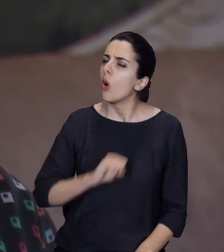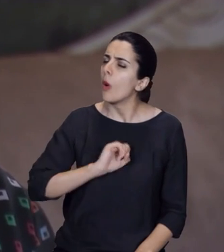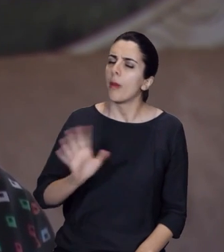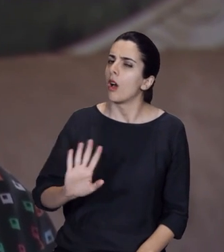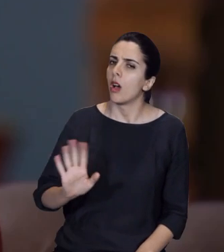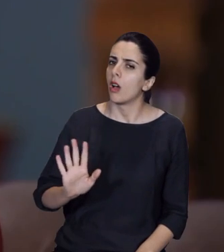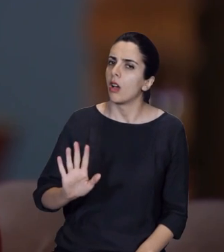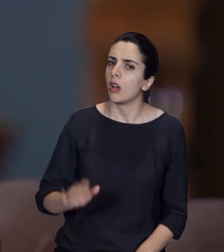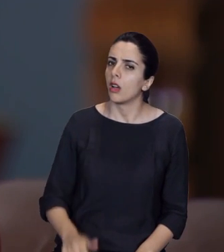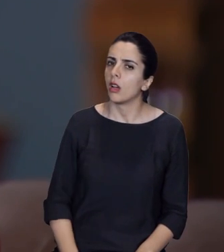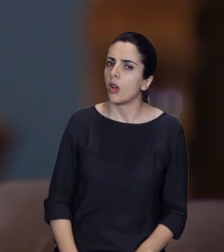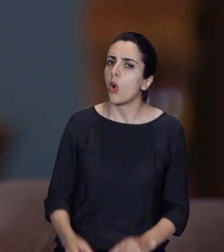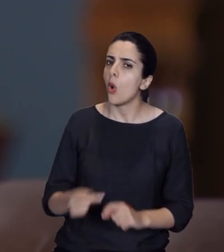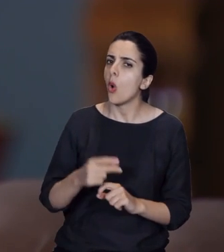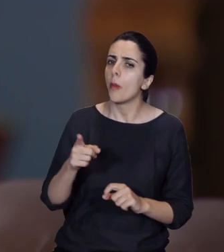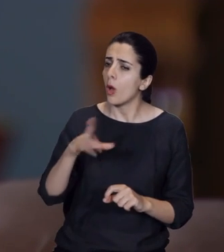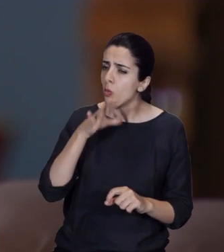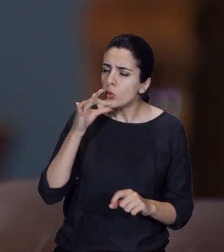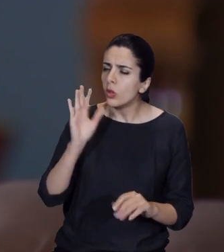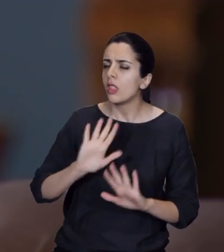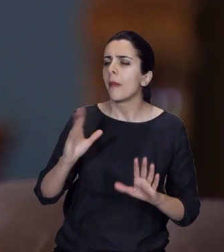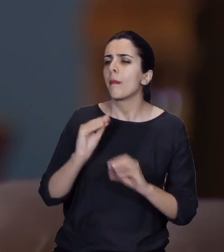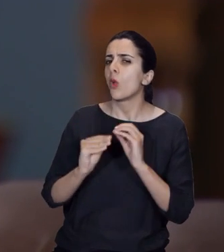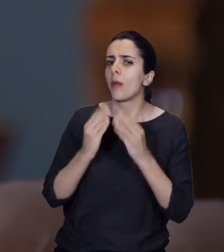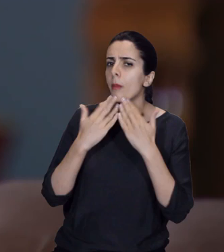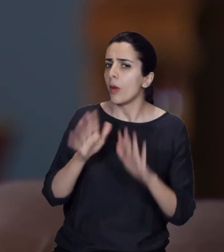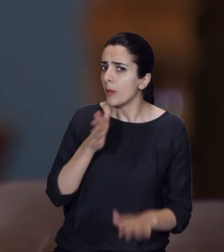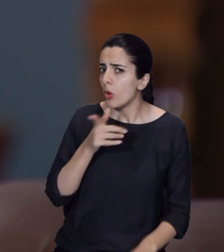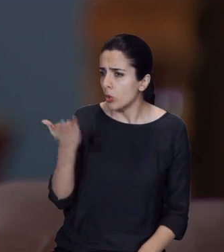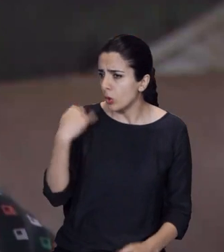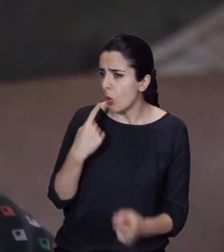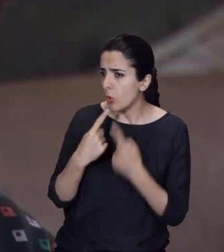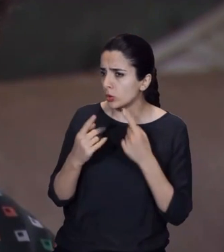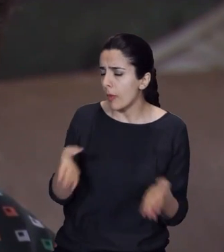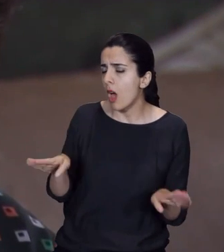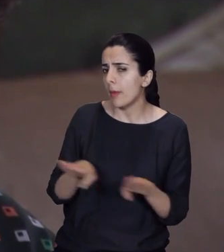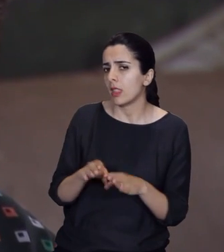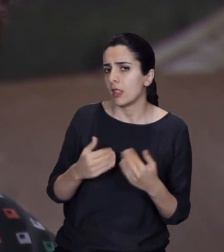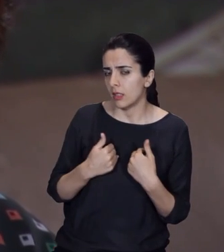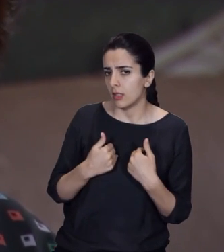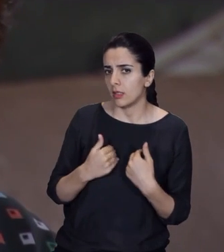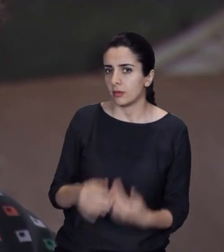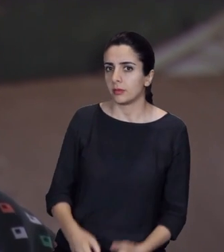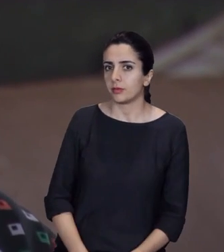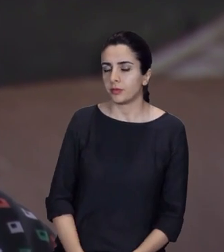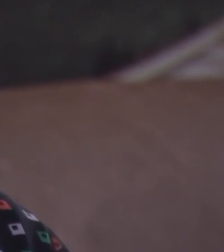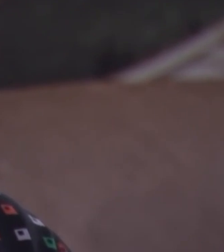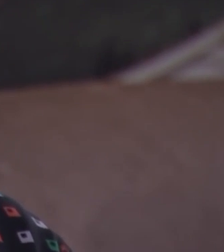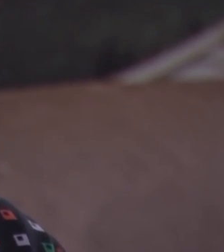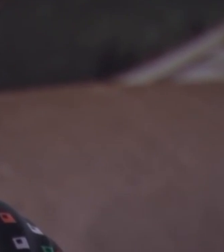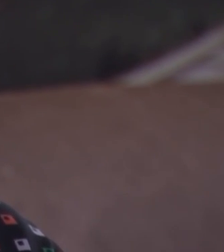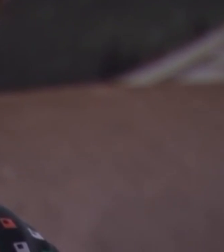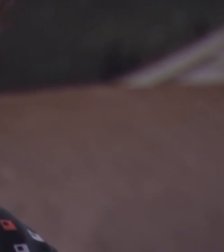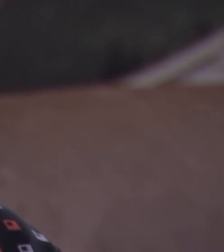Endişelenme teyzeciğim. Ömer mutluysa sorun yok. Biliyorsun bunu konuşmuştuk. Müzeyyen bas sağlıyor ama çok da ikna değil